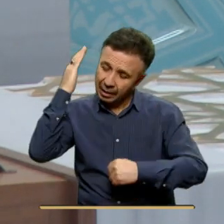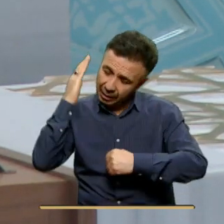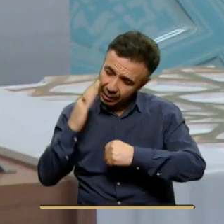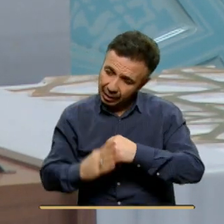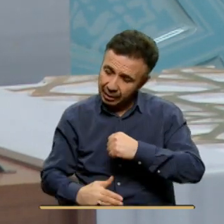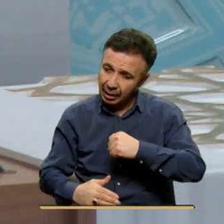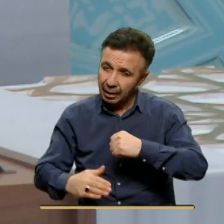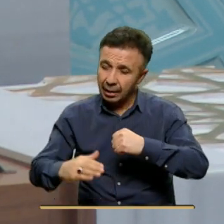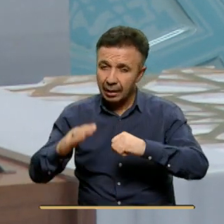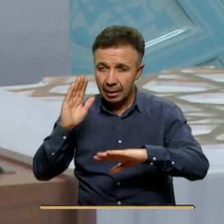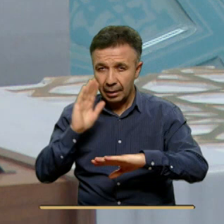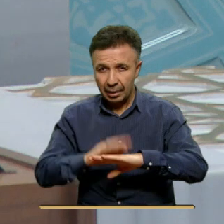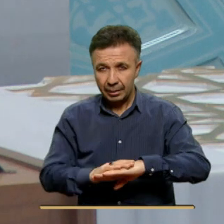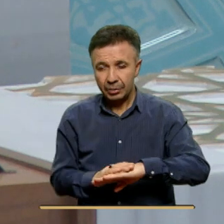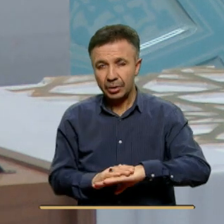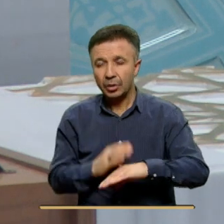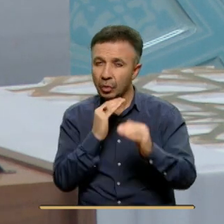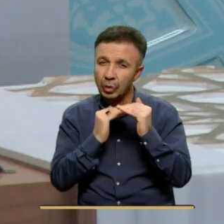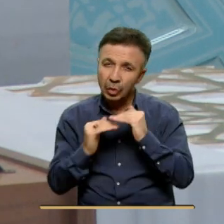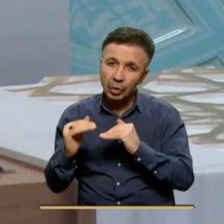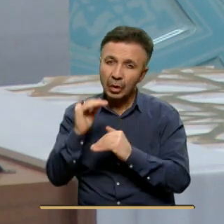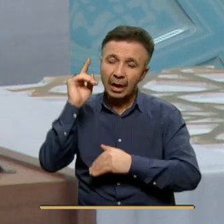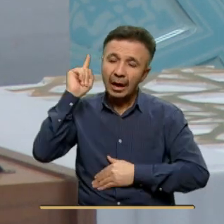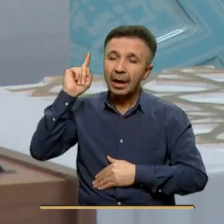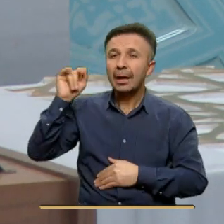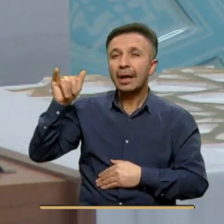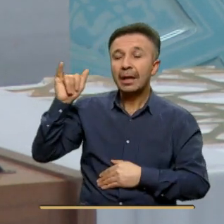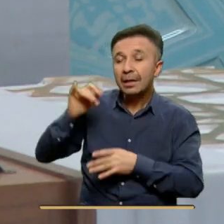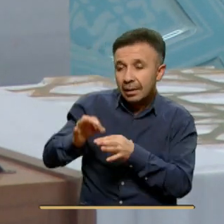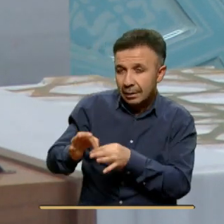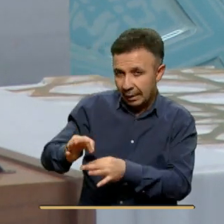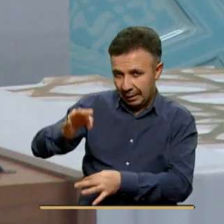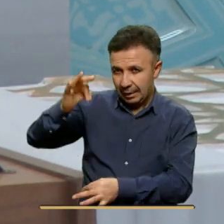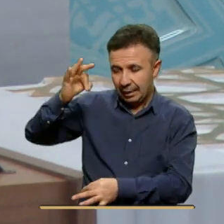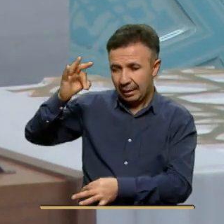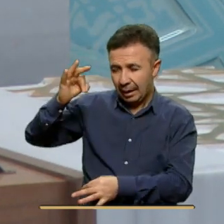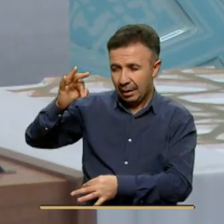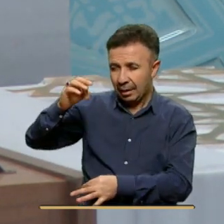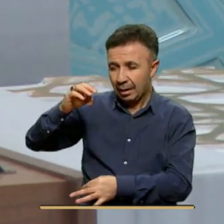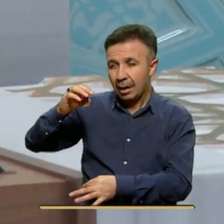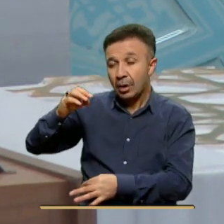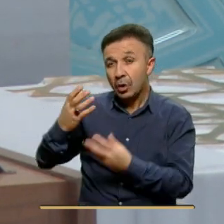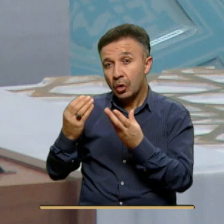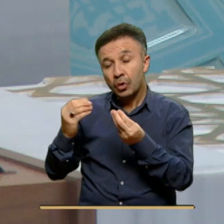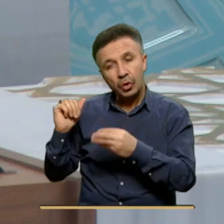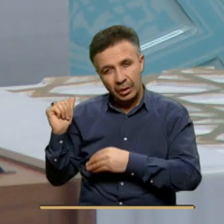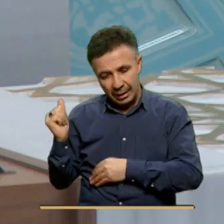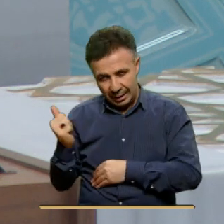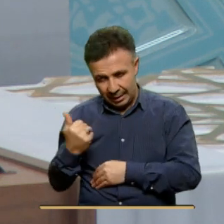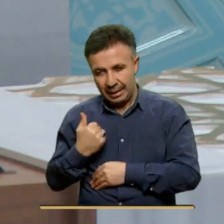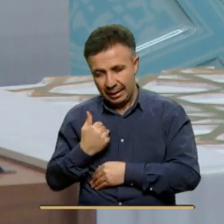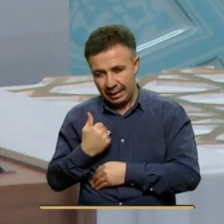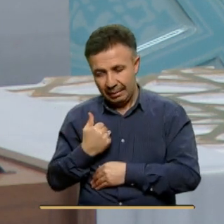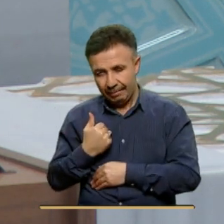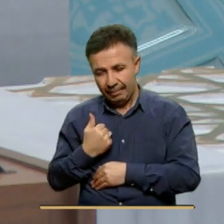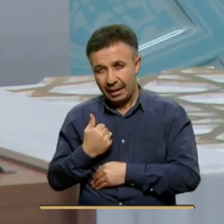yasaklanmıştır. Yüce Allah katında insan o kadar değerlidir ki, yerde